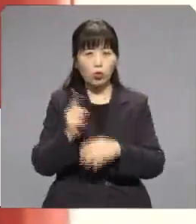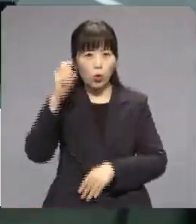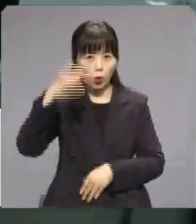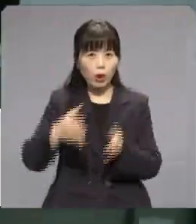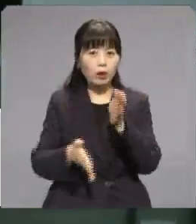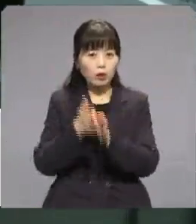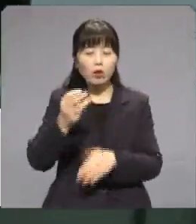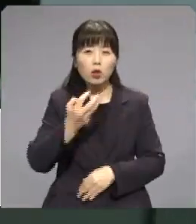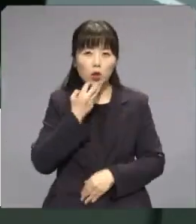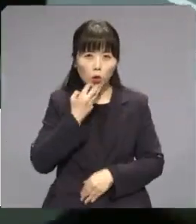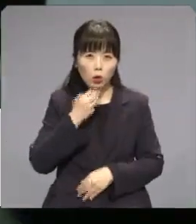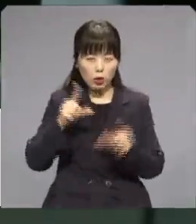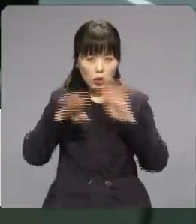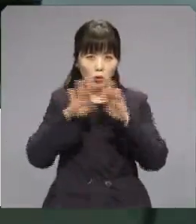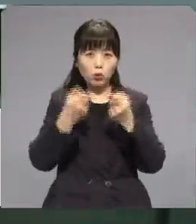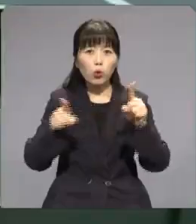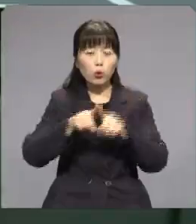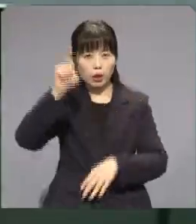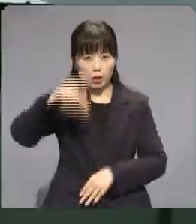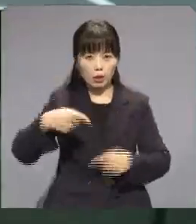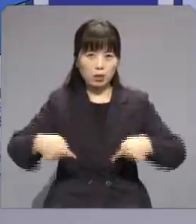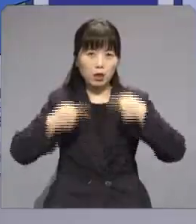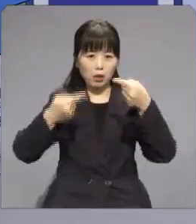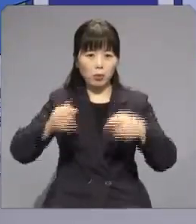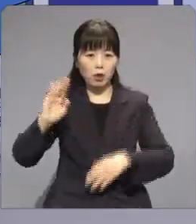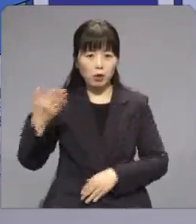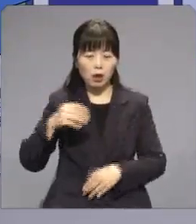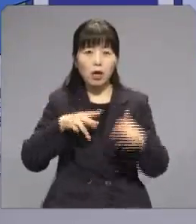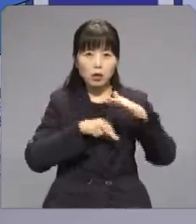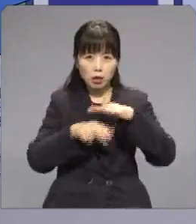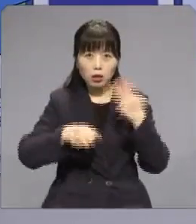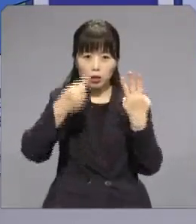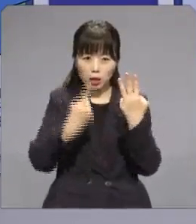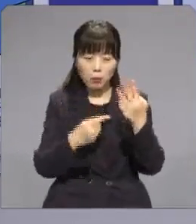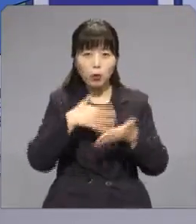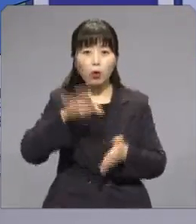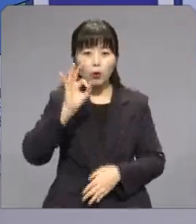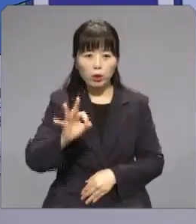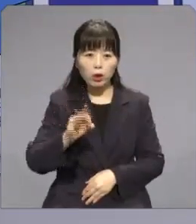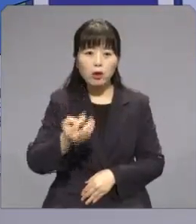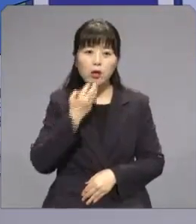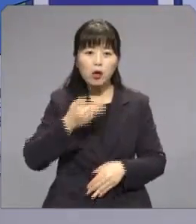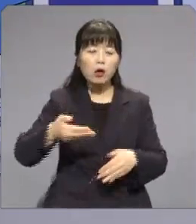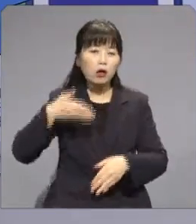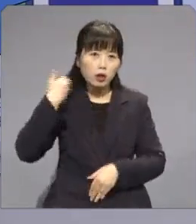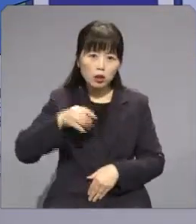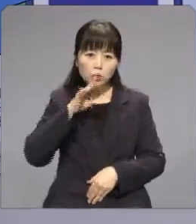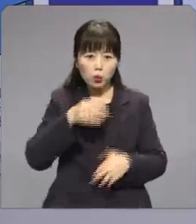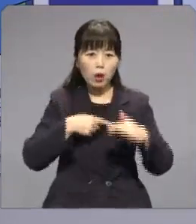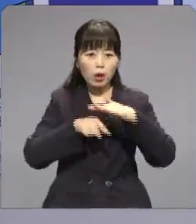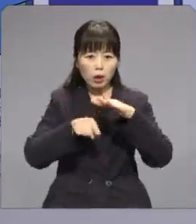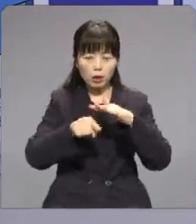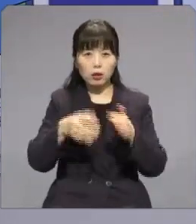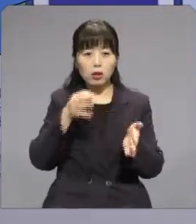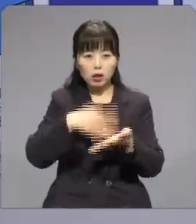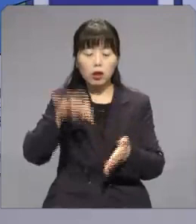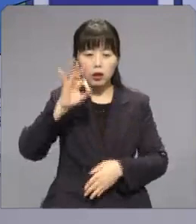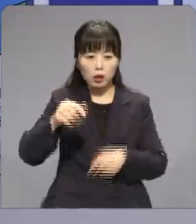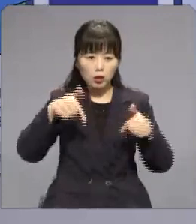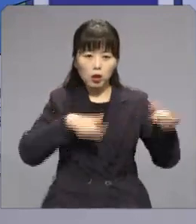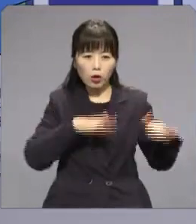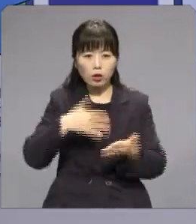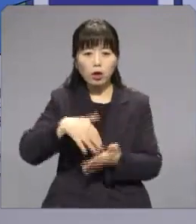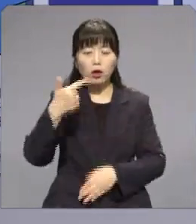고양시가 서울시 기후동행카드에 참여합니다. 지하철 3호선 10개역, 경의중앙선 10개역, 서해선 6개역